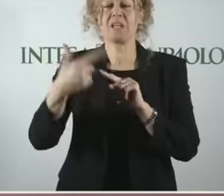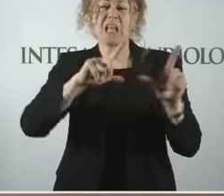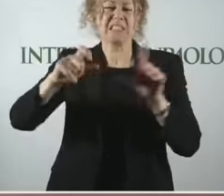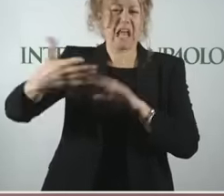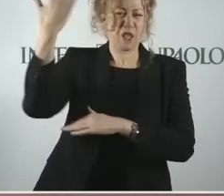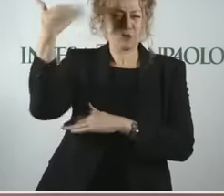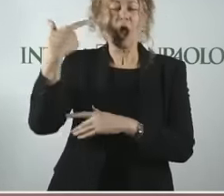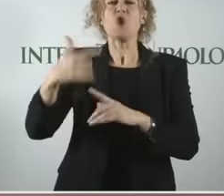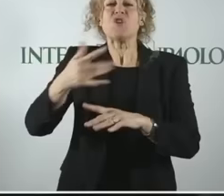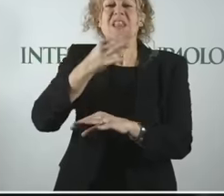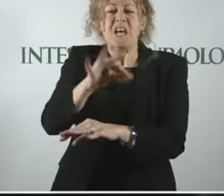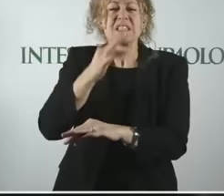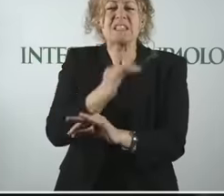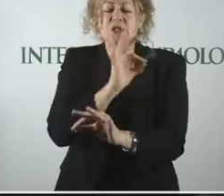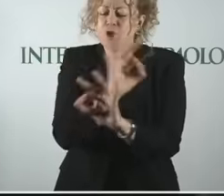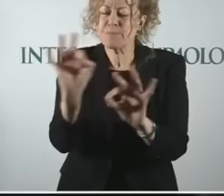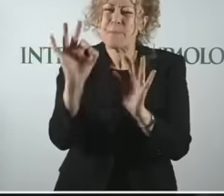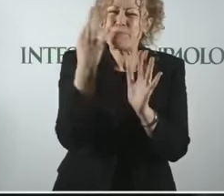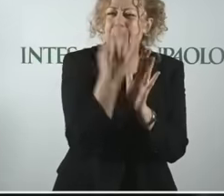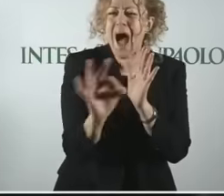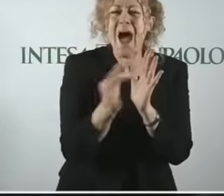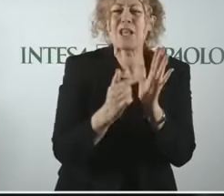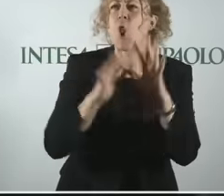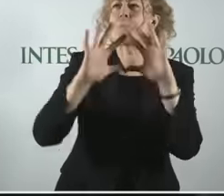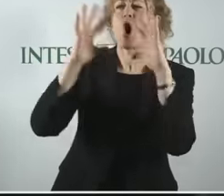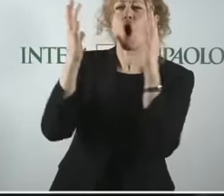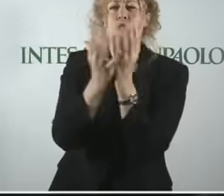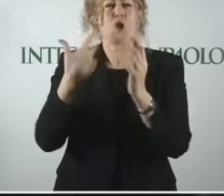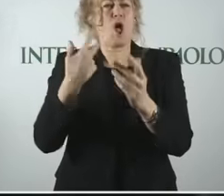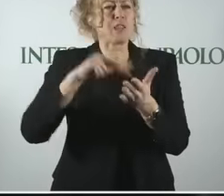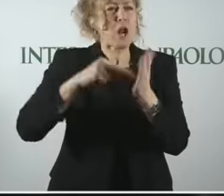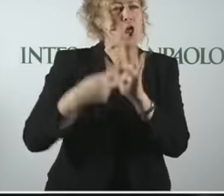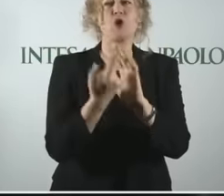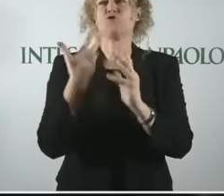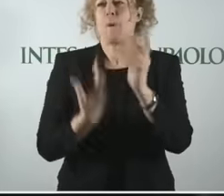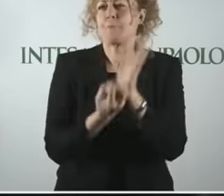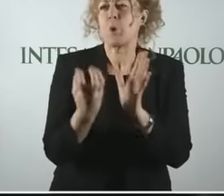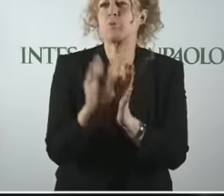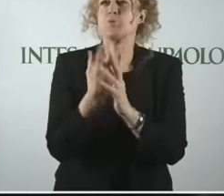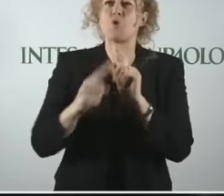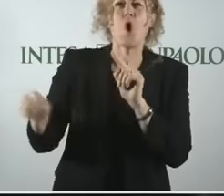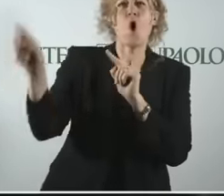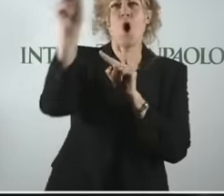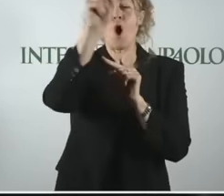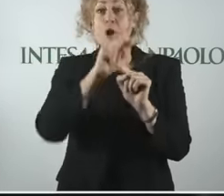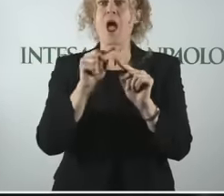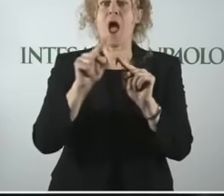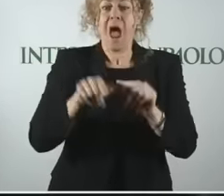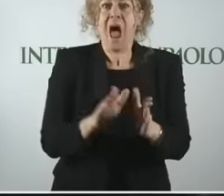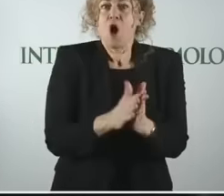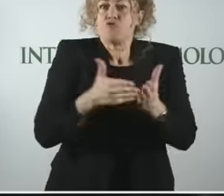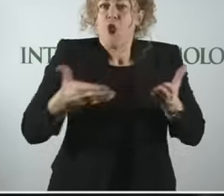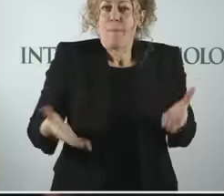mondo e descrive in dettaglio tutte le tecnologie tutte le cose che si producono Ecco nell'enciclopedia